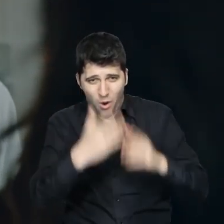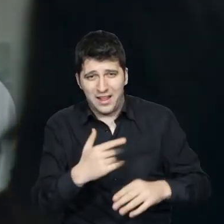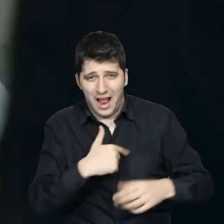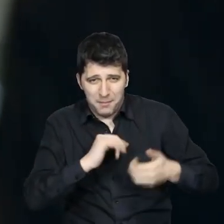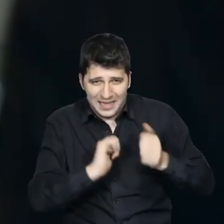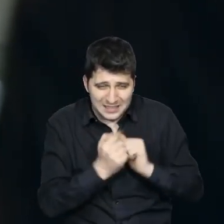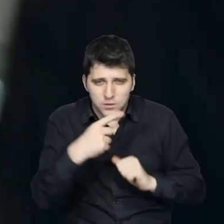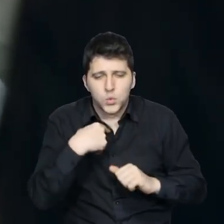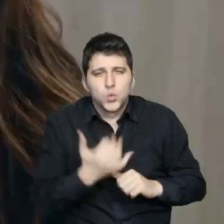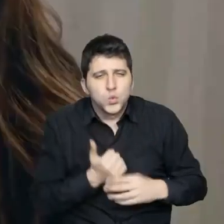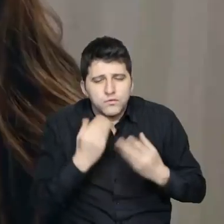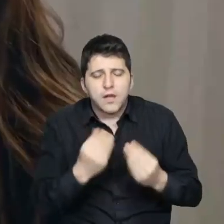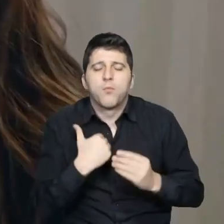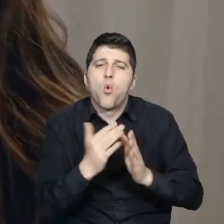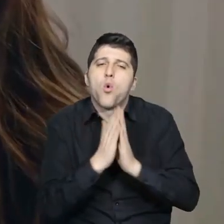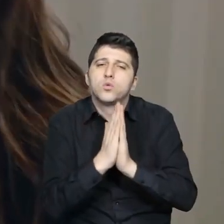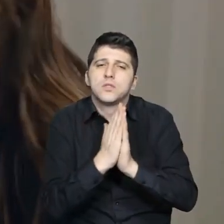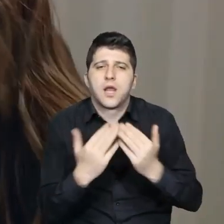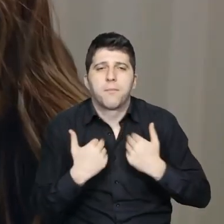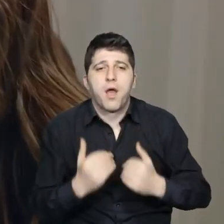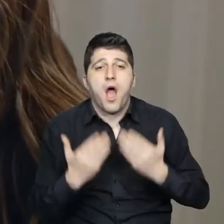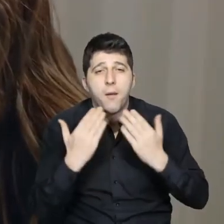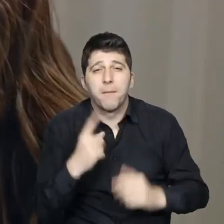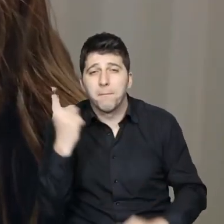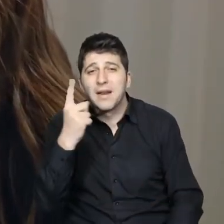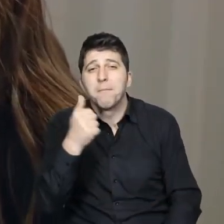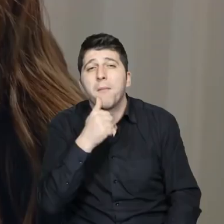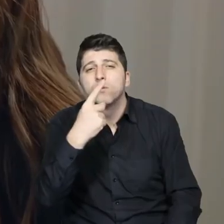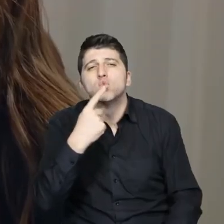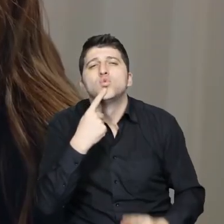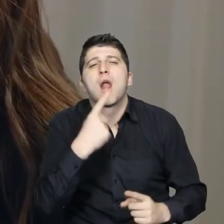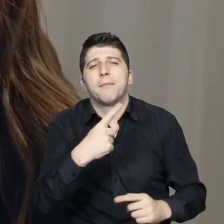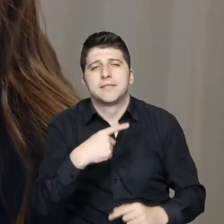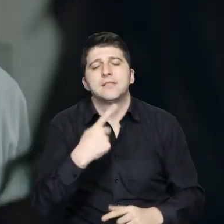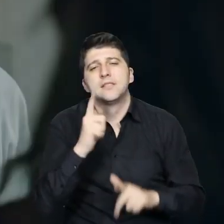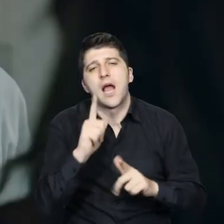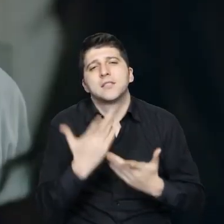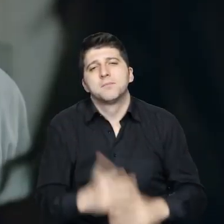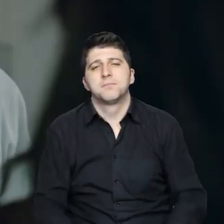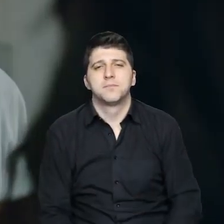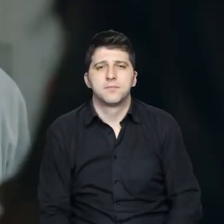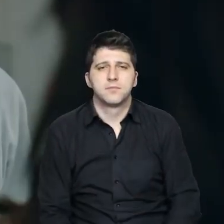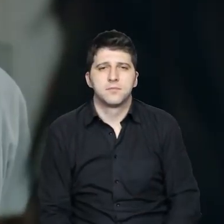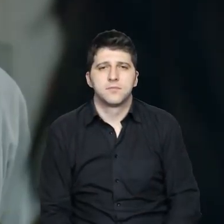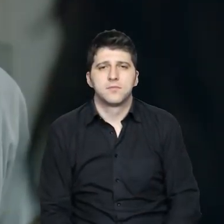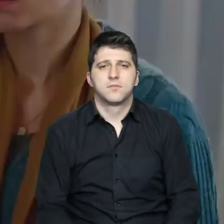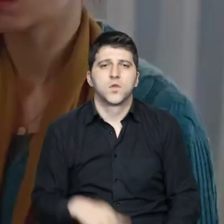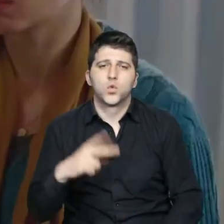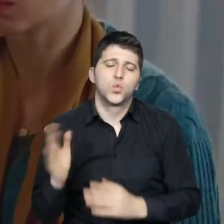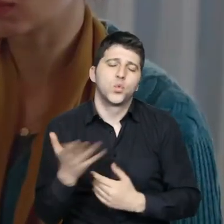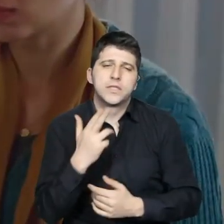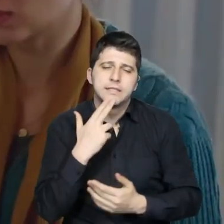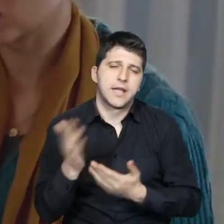çok özür dilerim dedi. Ama birinin de babama bunları söylemesi gerekiyordu artık. Yürüyün